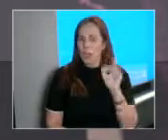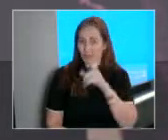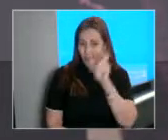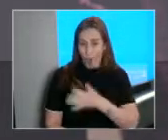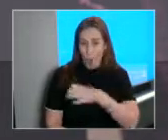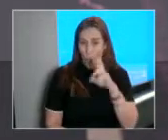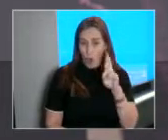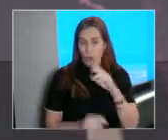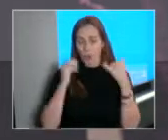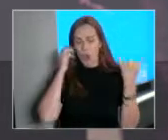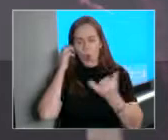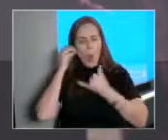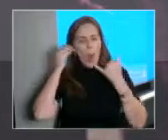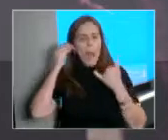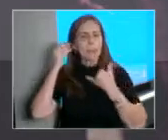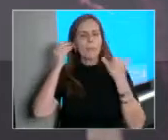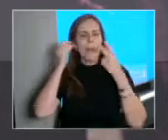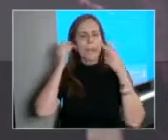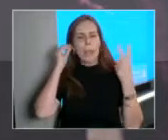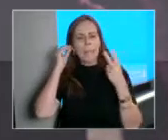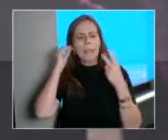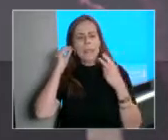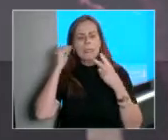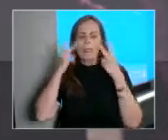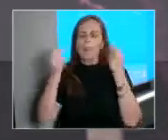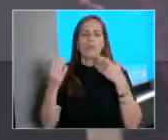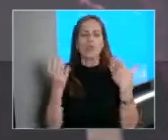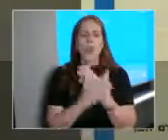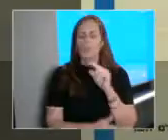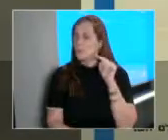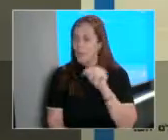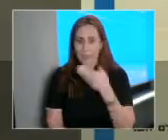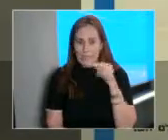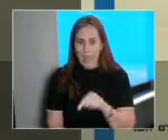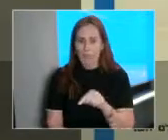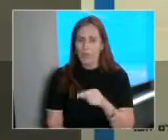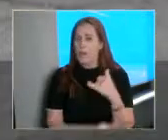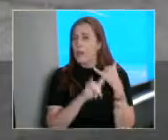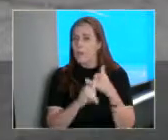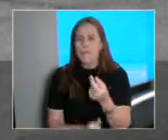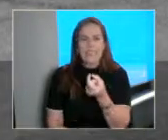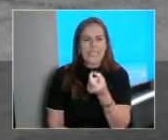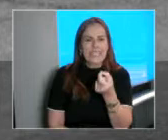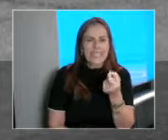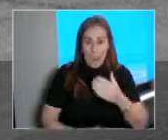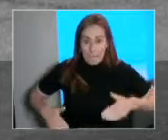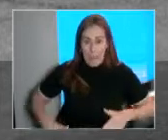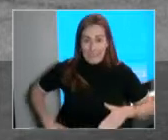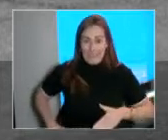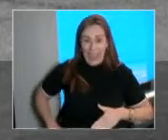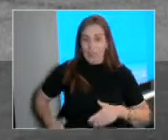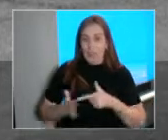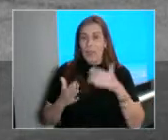האדם כל הזמן חיפש משהו חדש. אומרים שהוא היה מגיע לארץ, הוא היה מביא זרעים בכיס,